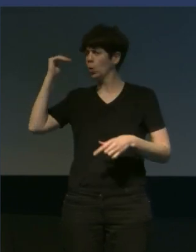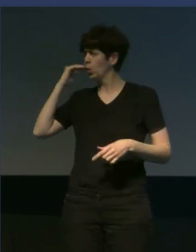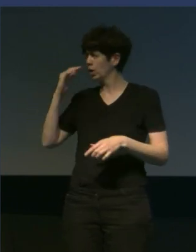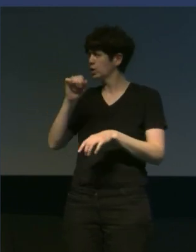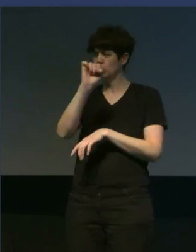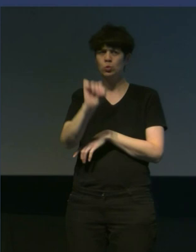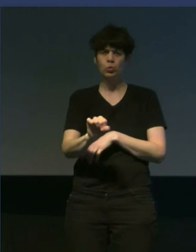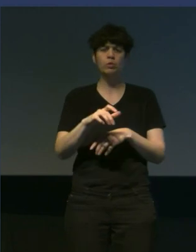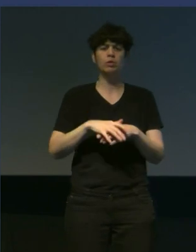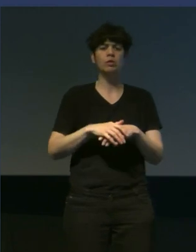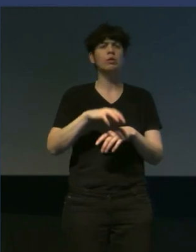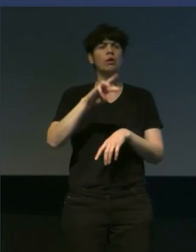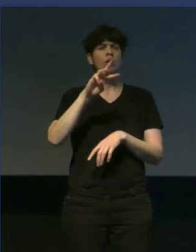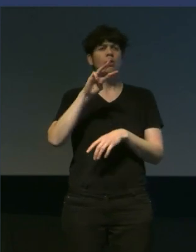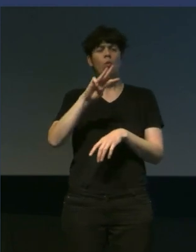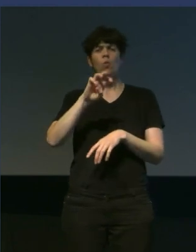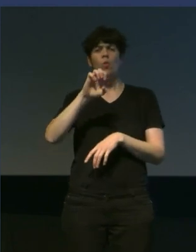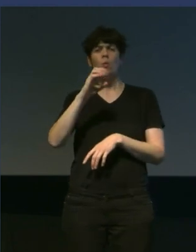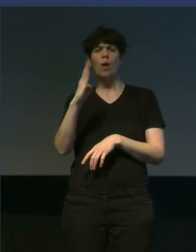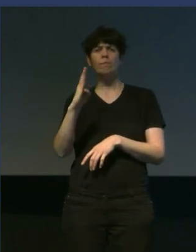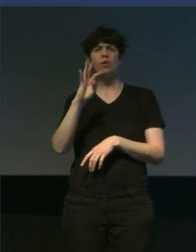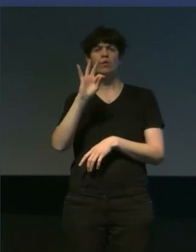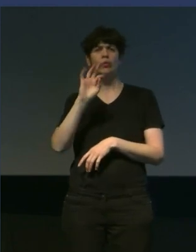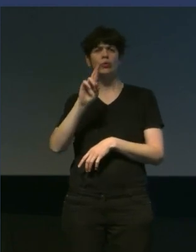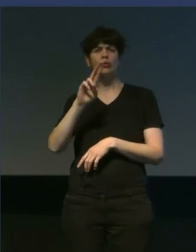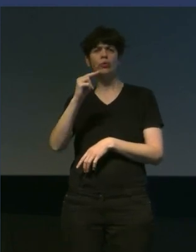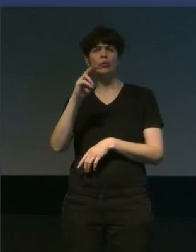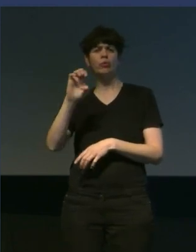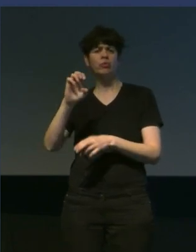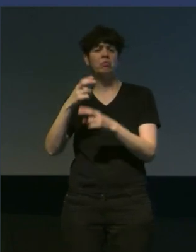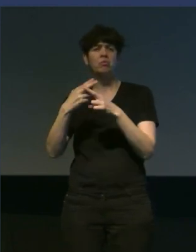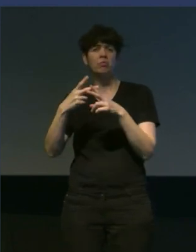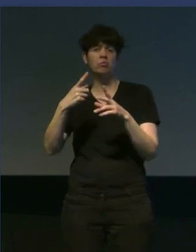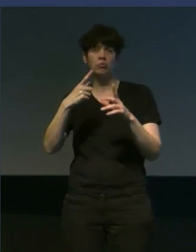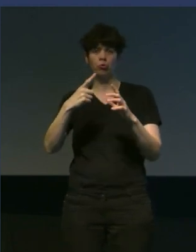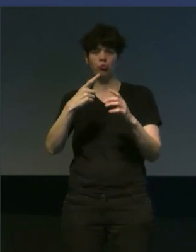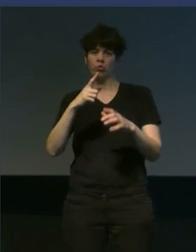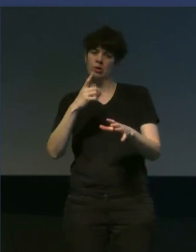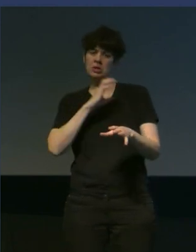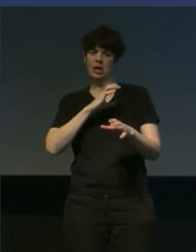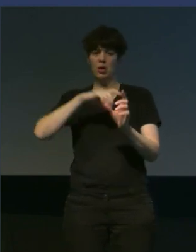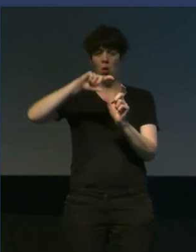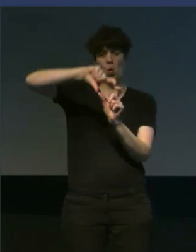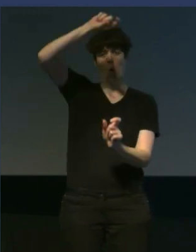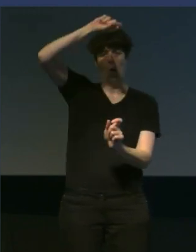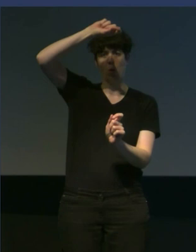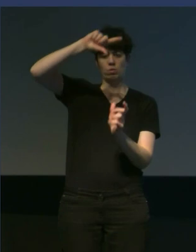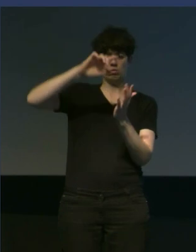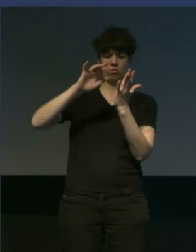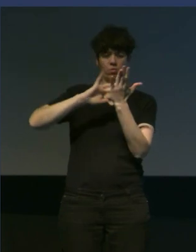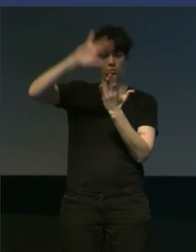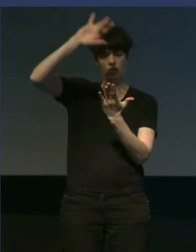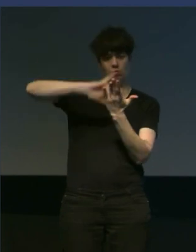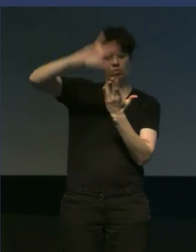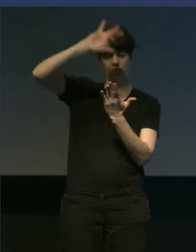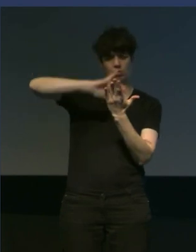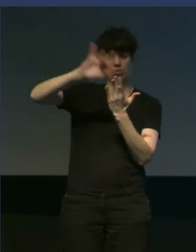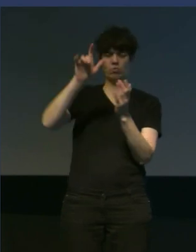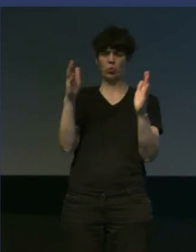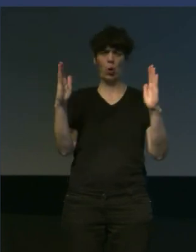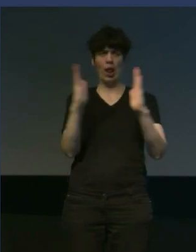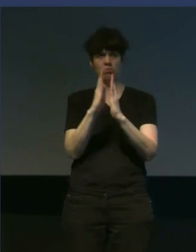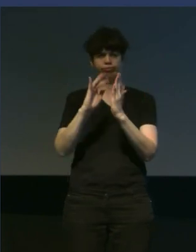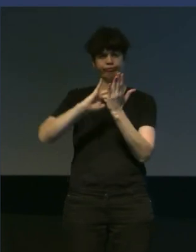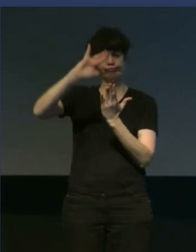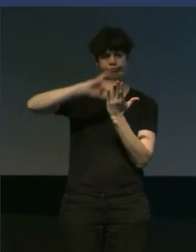Webtoon. Donc on s'est un peu inspiré de ce format-là à faire défiler plus haut, plus large. Et donc, on a eu l'idée